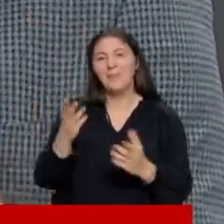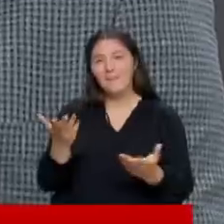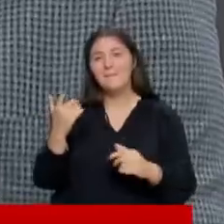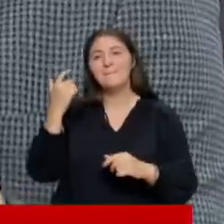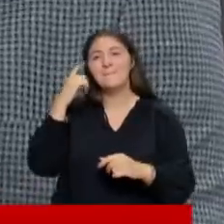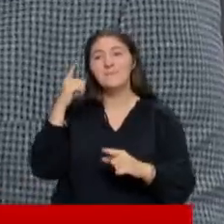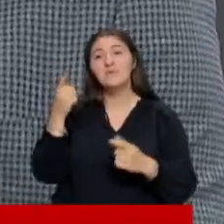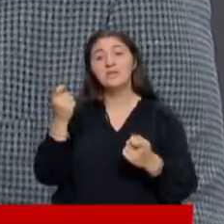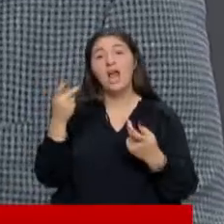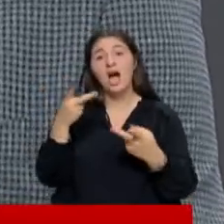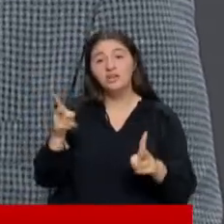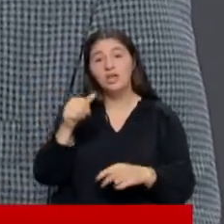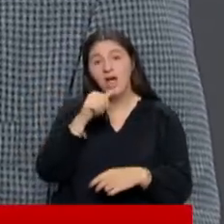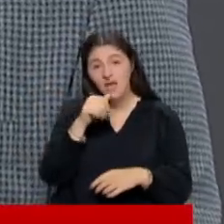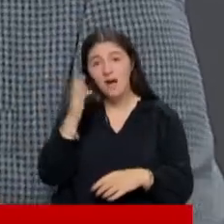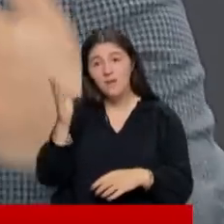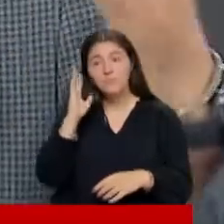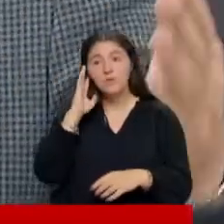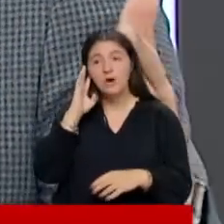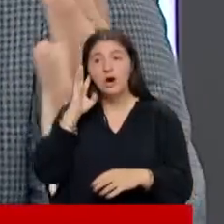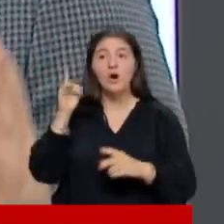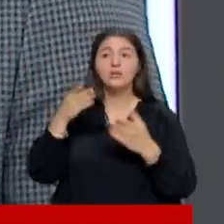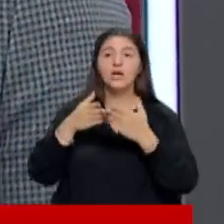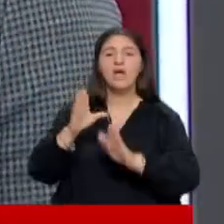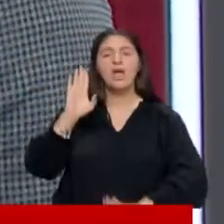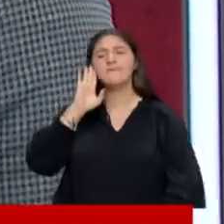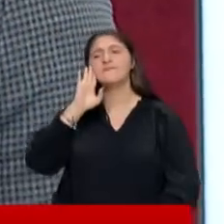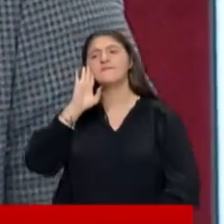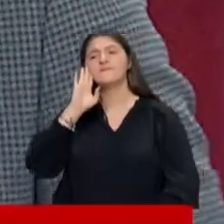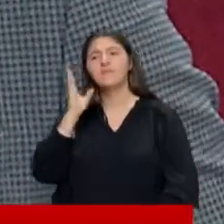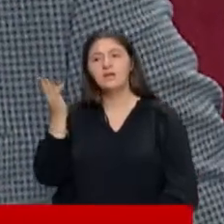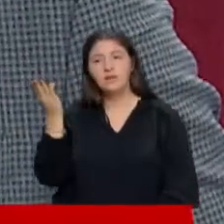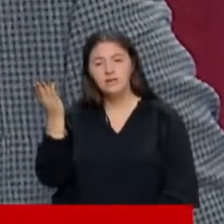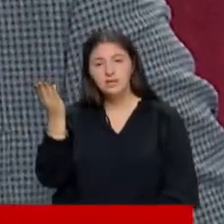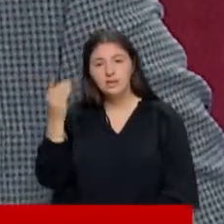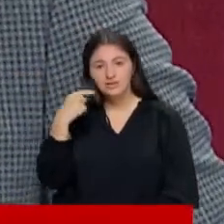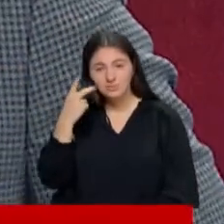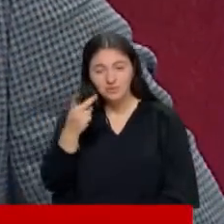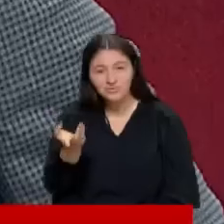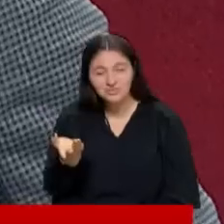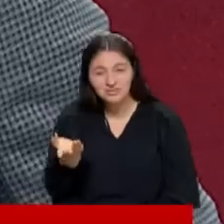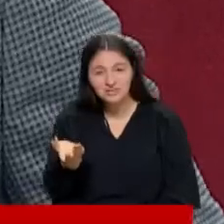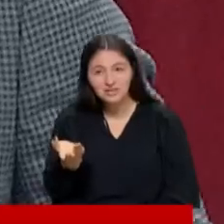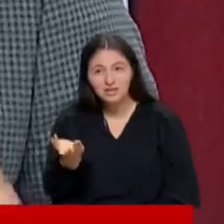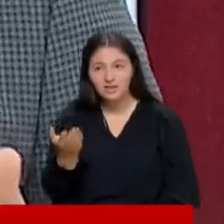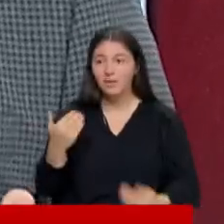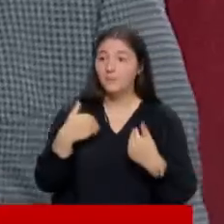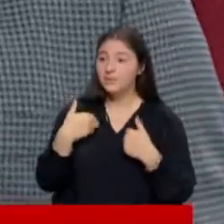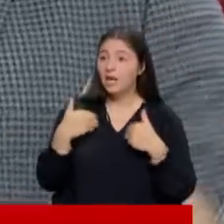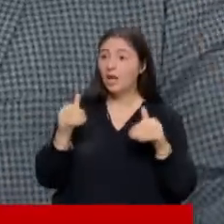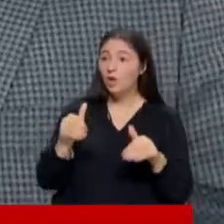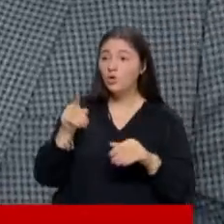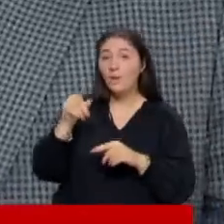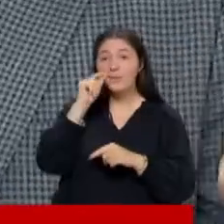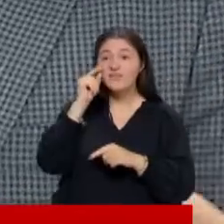başımıza bu işleri açan adam orada yatta Keyif yapıyor Düşünebiliyor musun ve biz geliyoruz